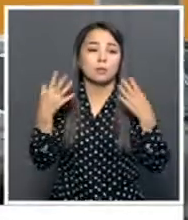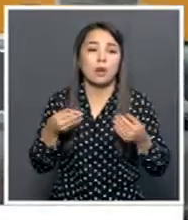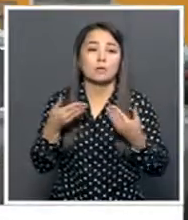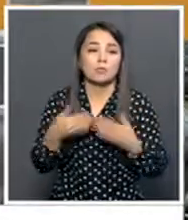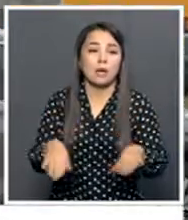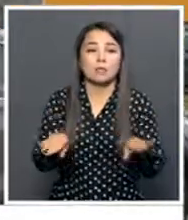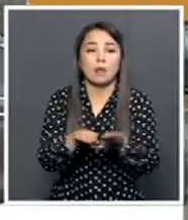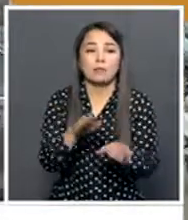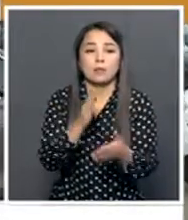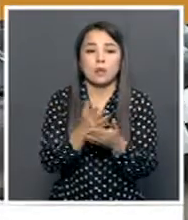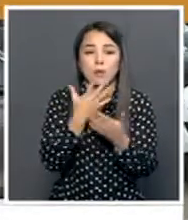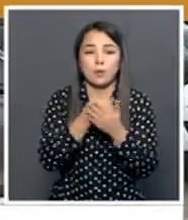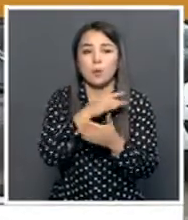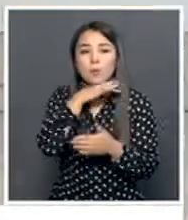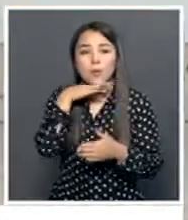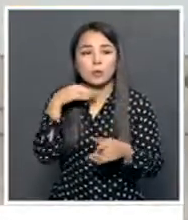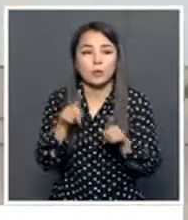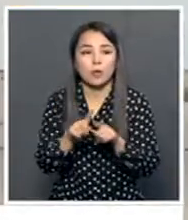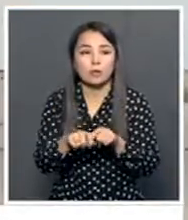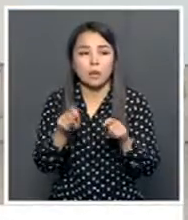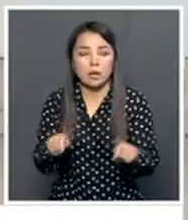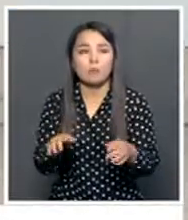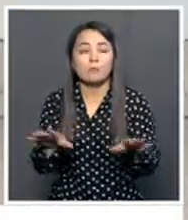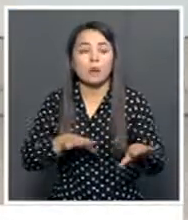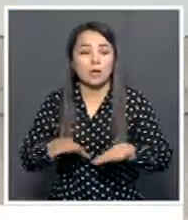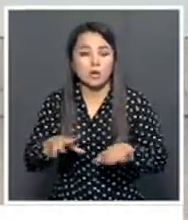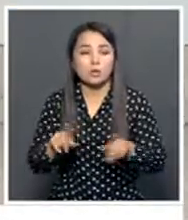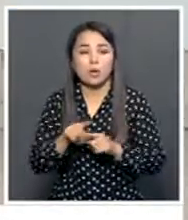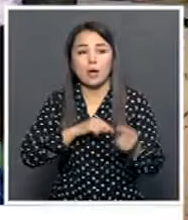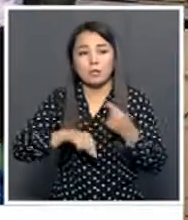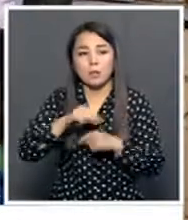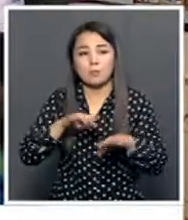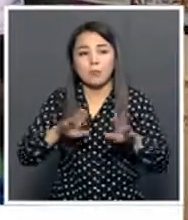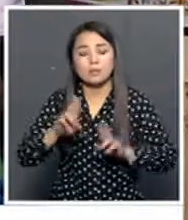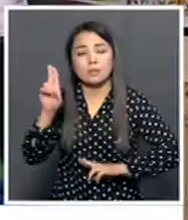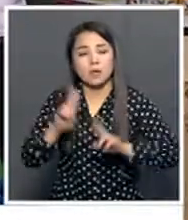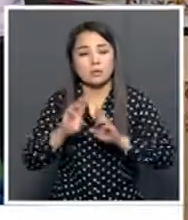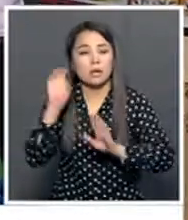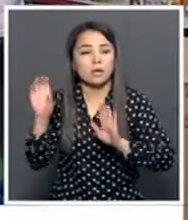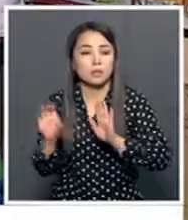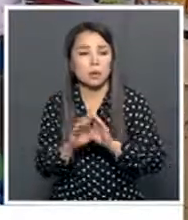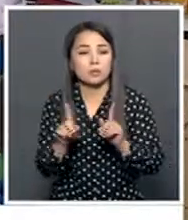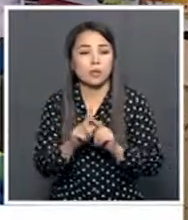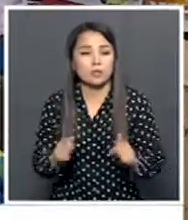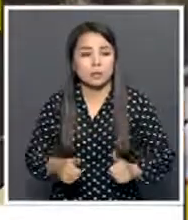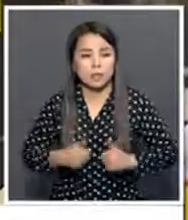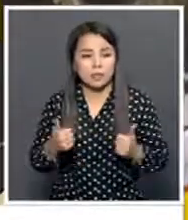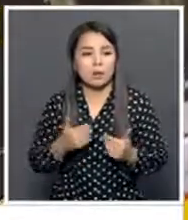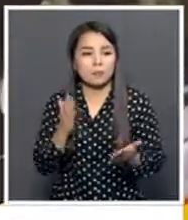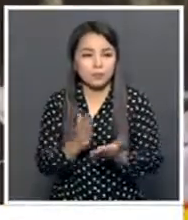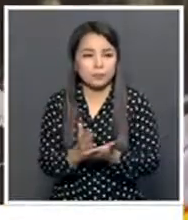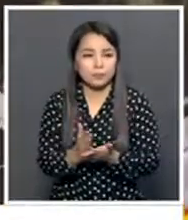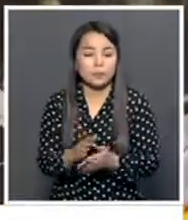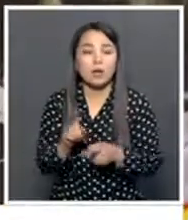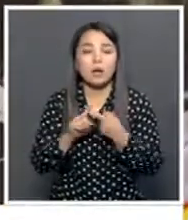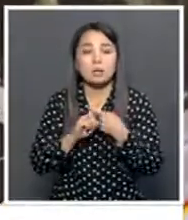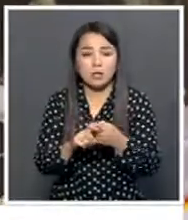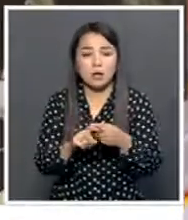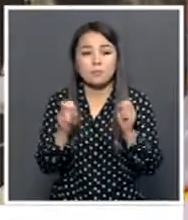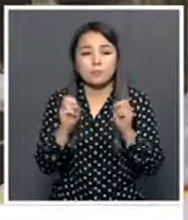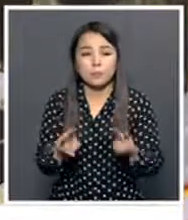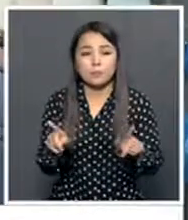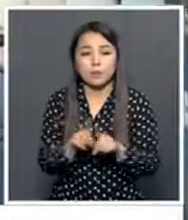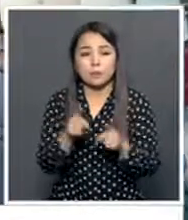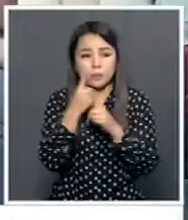тарс жапқан сауда үйлері көпке үлгі. Ашық базарлардағы кәсіпкерлер де ережелерді орындауға тырысып бағуда. Ауру бір-біріне жұғып кетпес